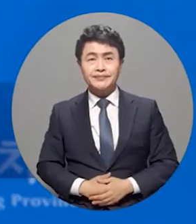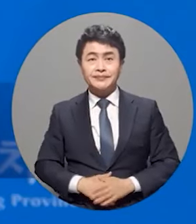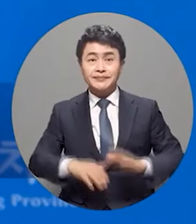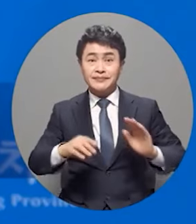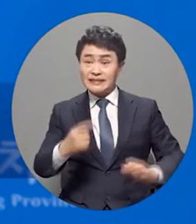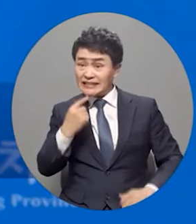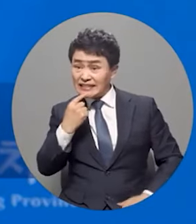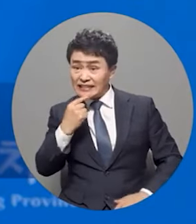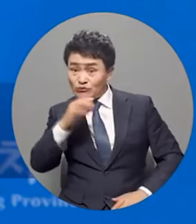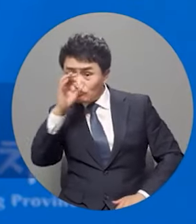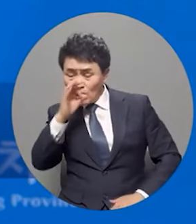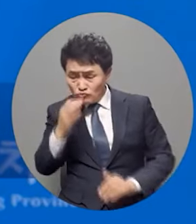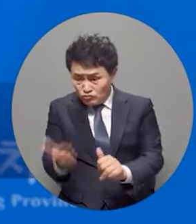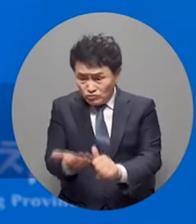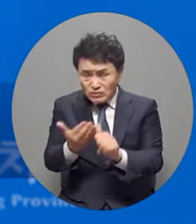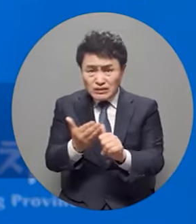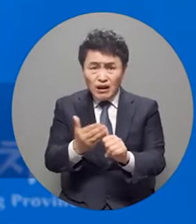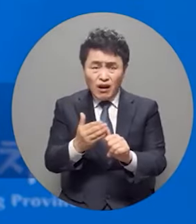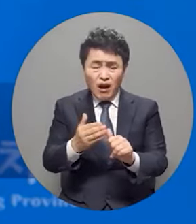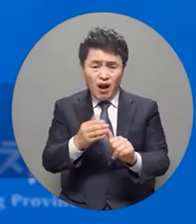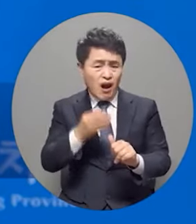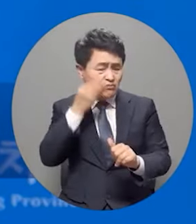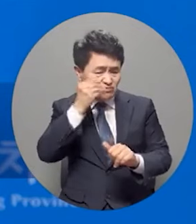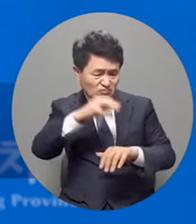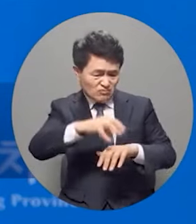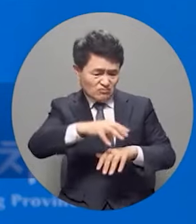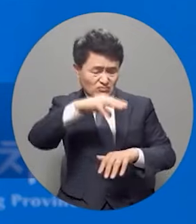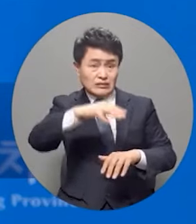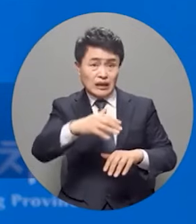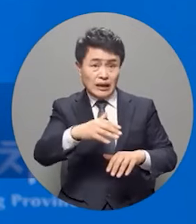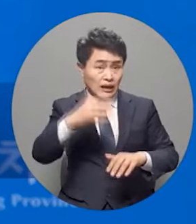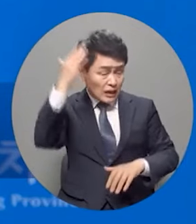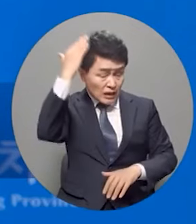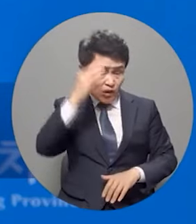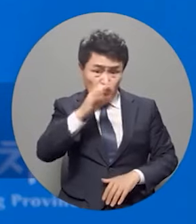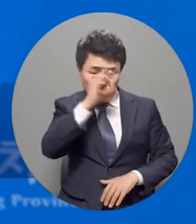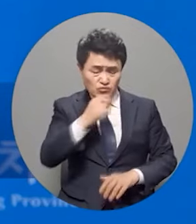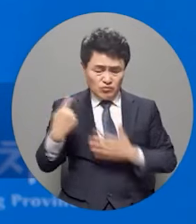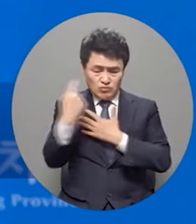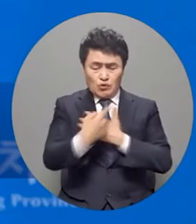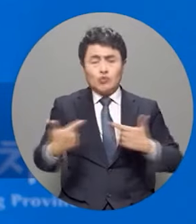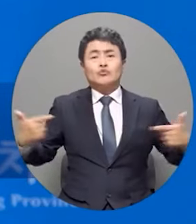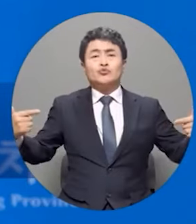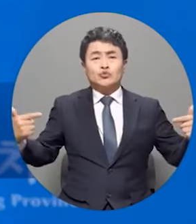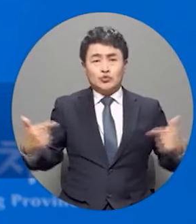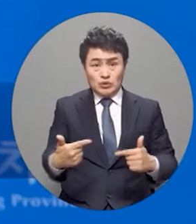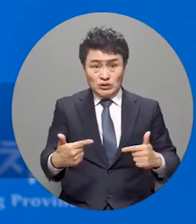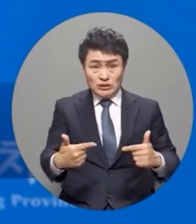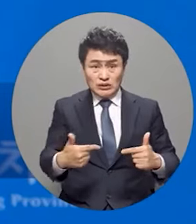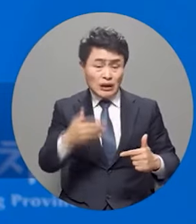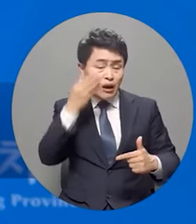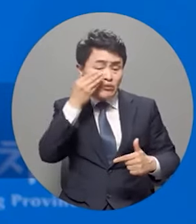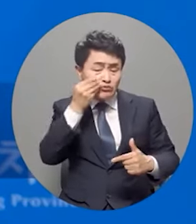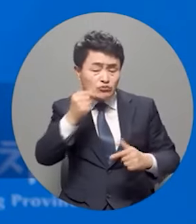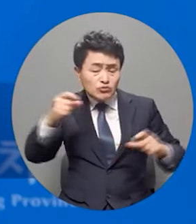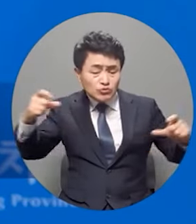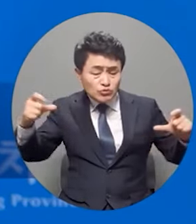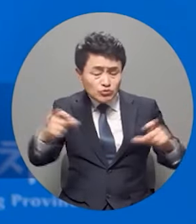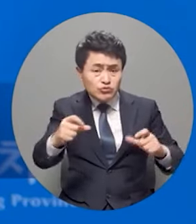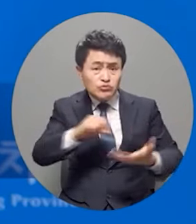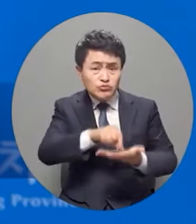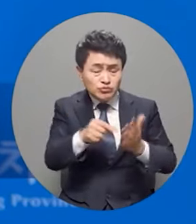백돼지같이 키워버리면 등지방이 두꺼운 경우가 있습니다. 그래서 흑돼지 도체중을 좀 줄여가지고 등지방 미리를 맞춰서